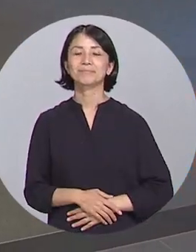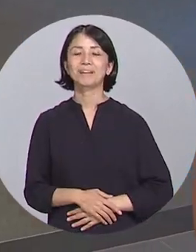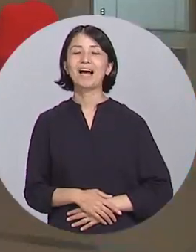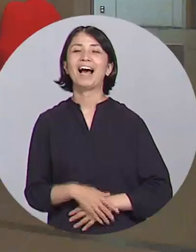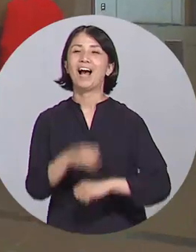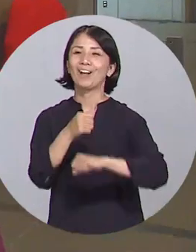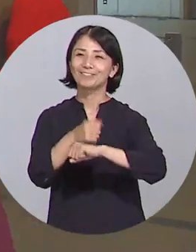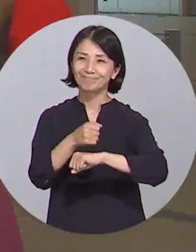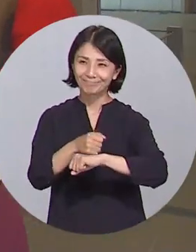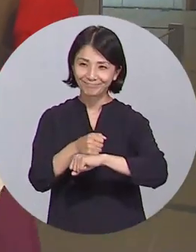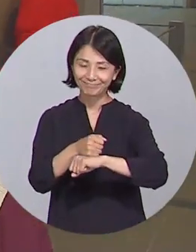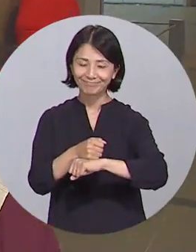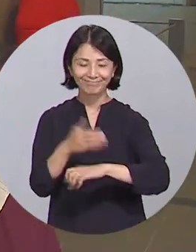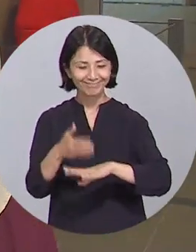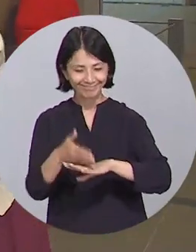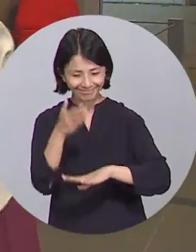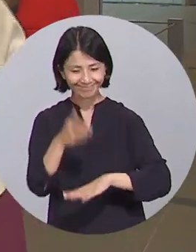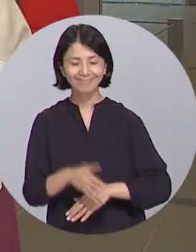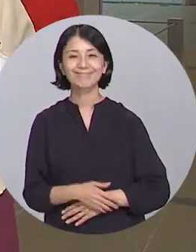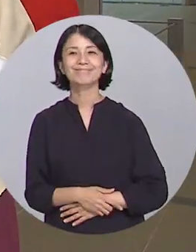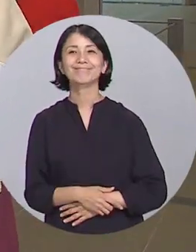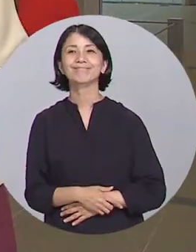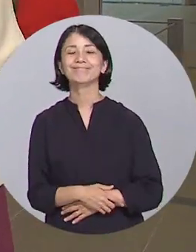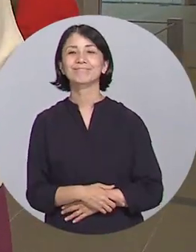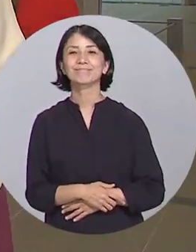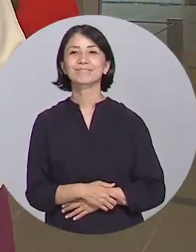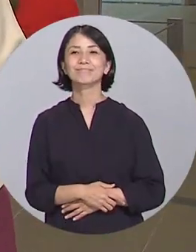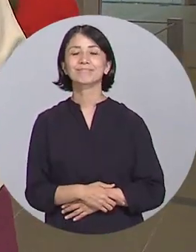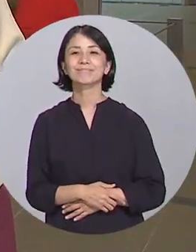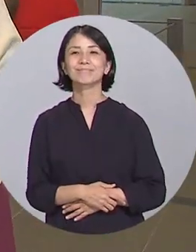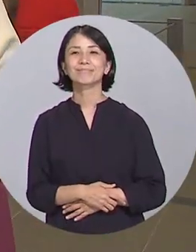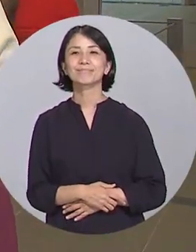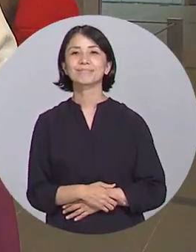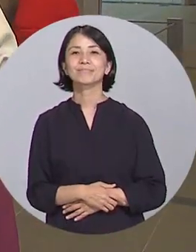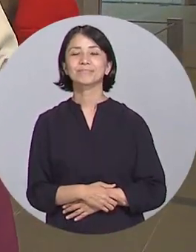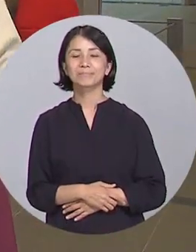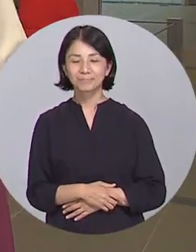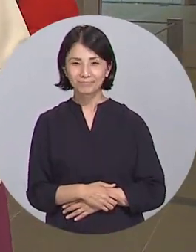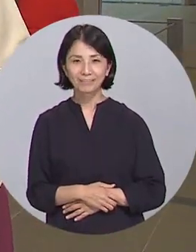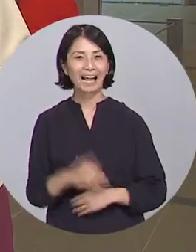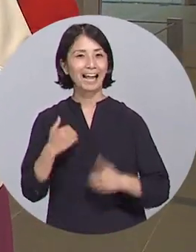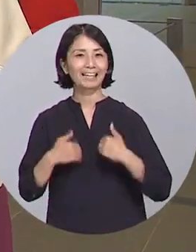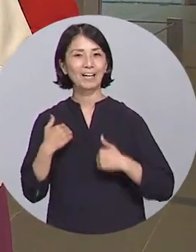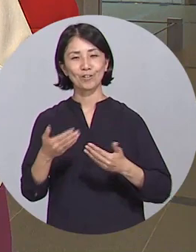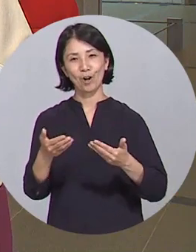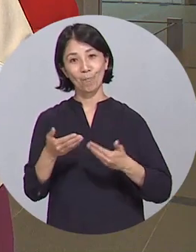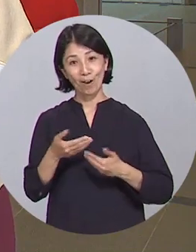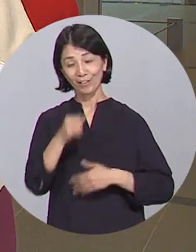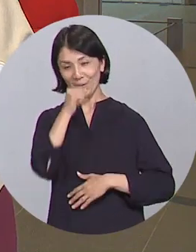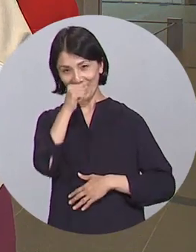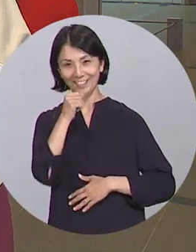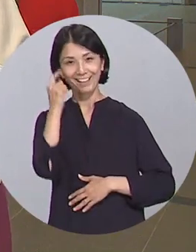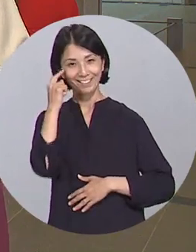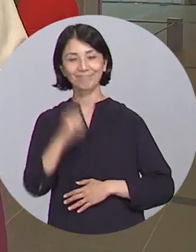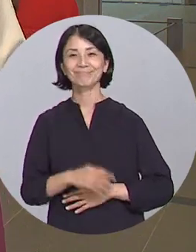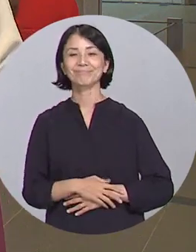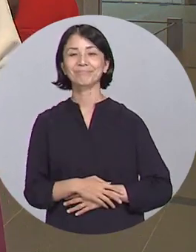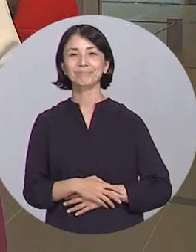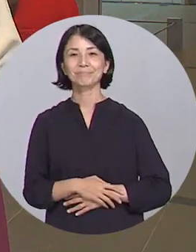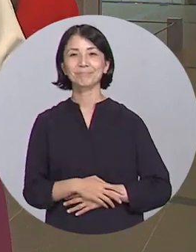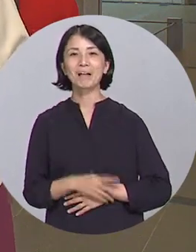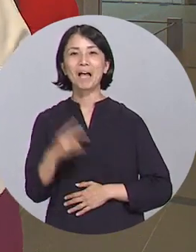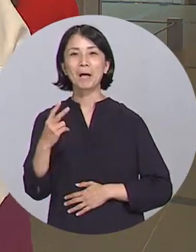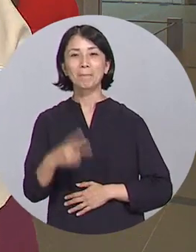お疲れ様でした。 ありがとうございました。 すごい楽しんでいただけて本当に良かったです。また